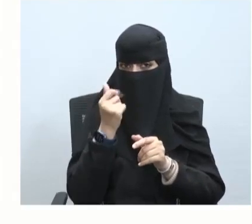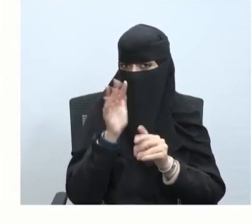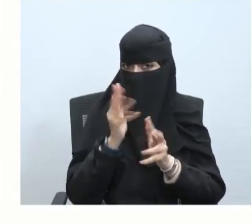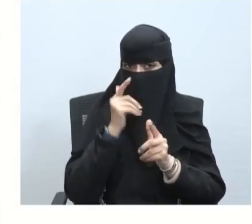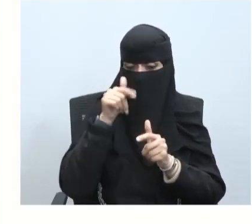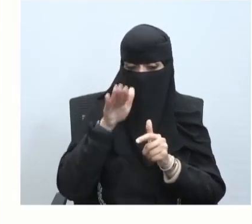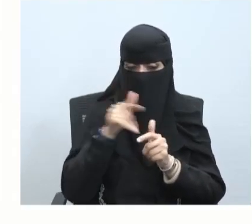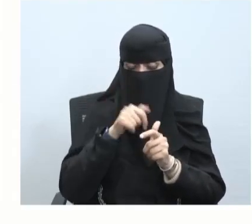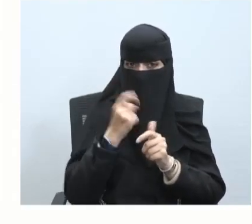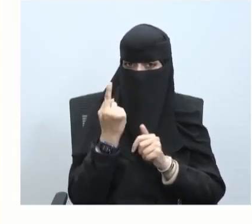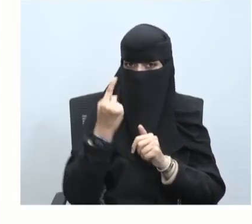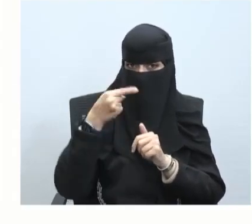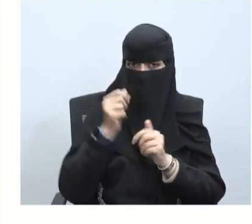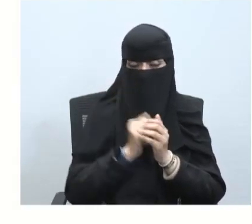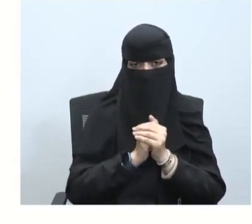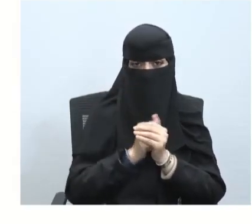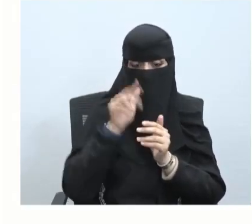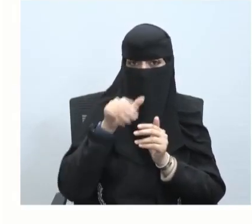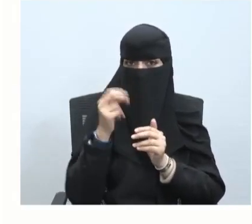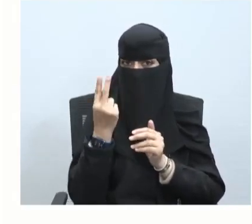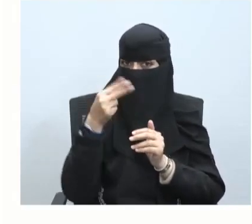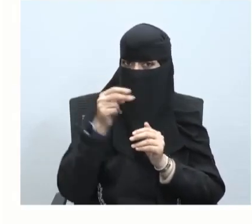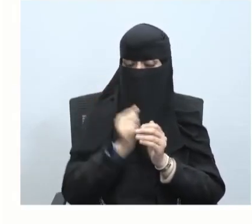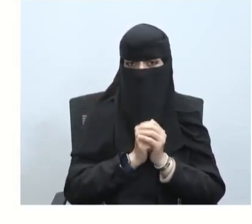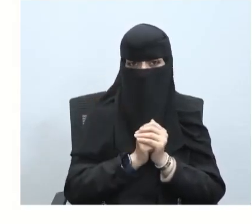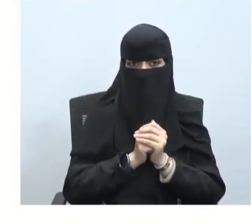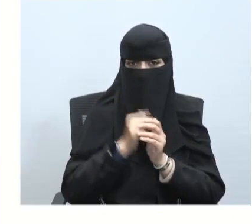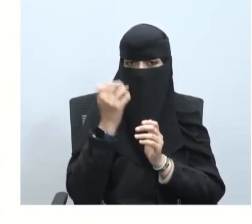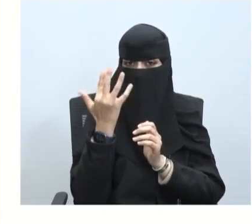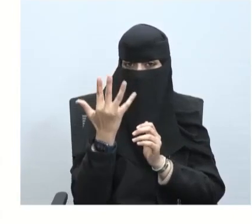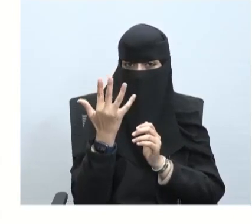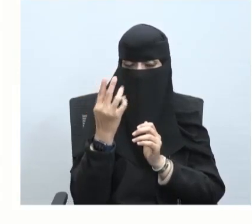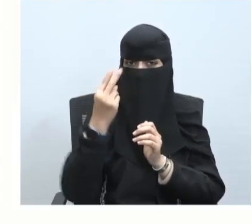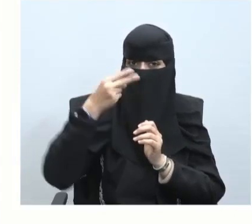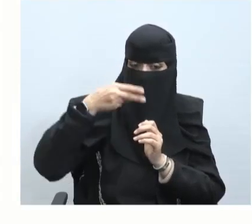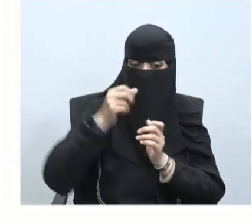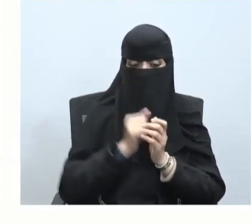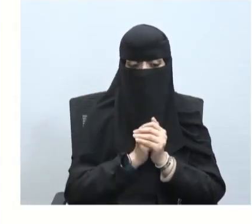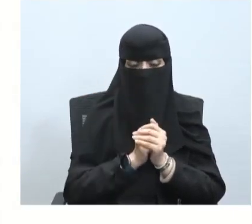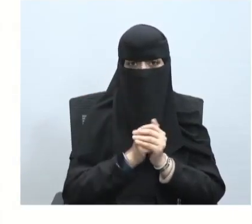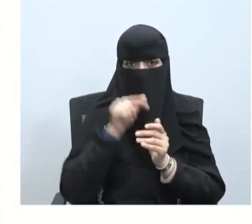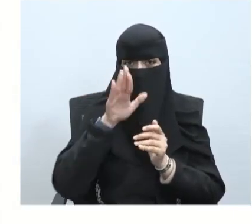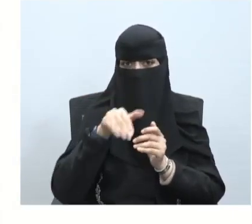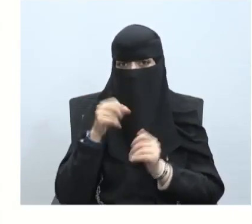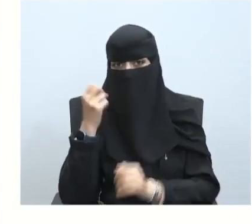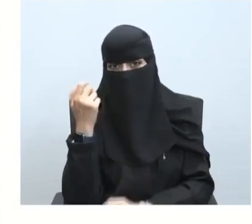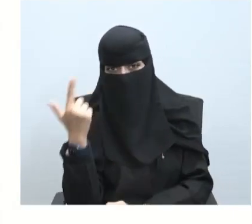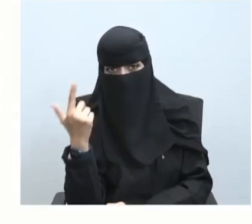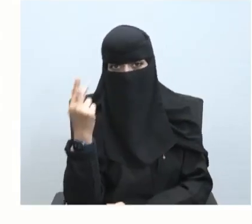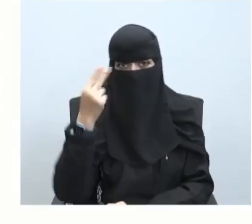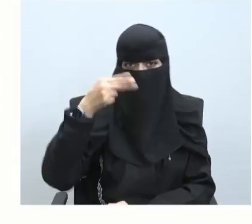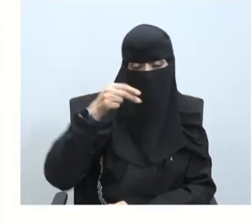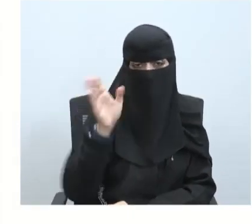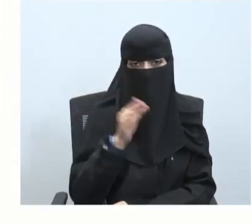لدينا هنا عشره عشرون خمسه وعشرون سبعه